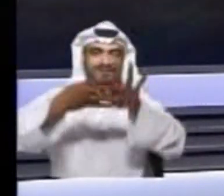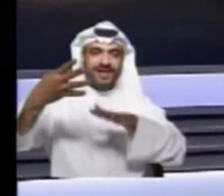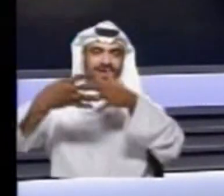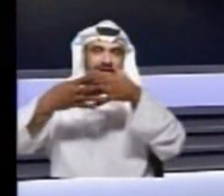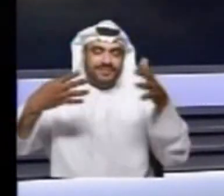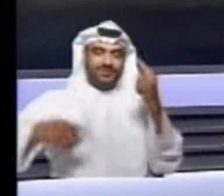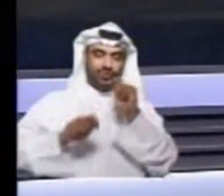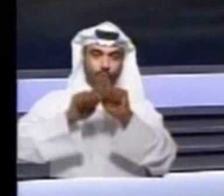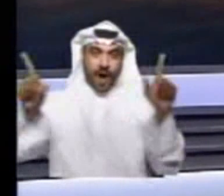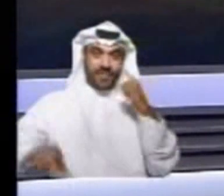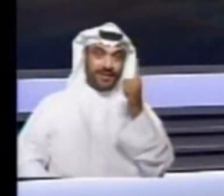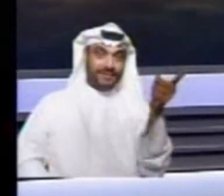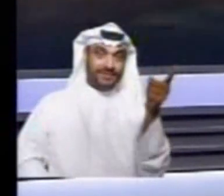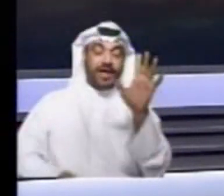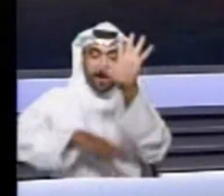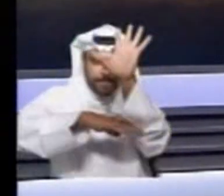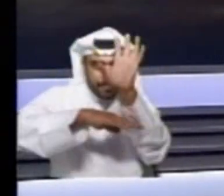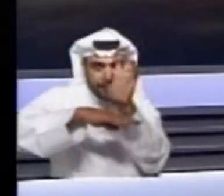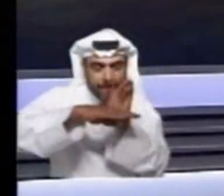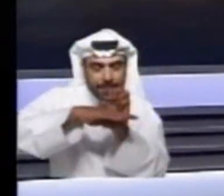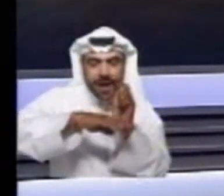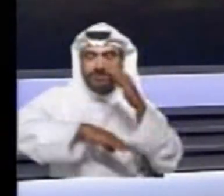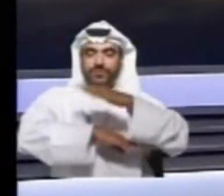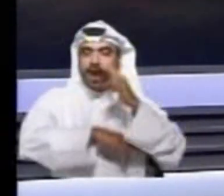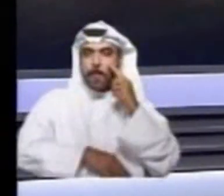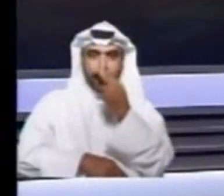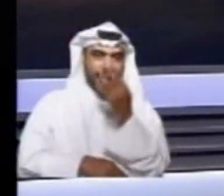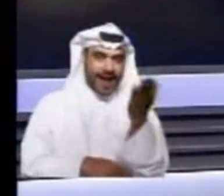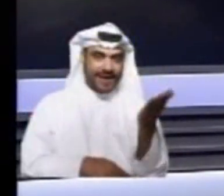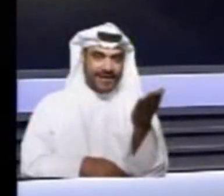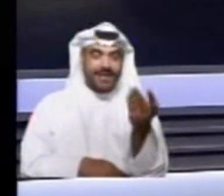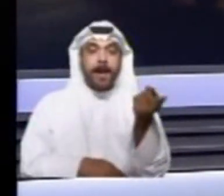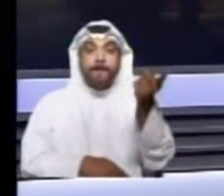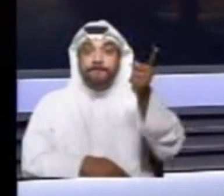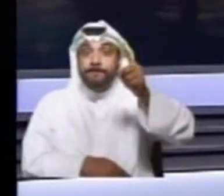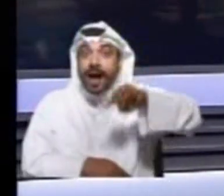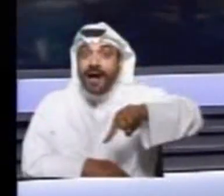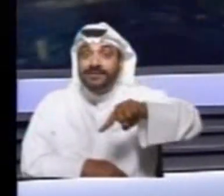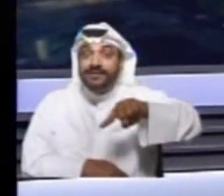الساعة 6:22، والمغرب الساعة 4:49 دقيقة، وباشر عدد ساعات النهار